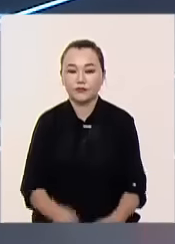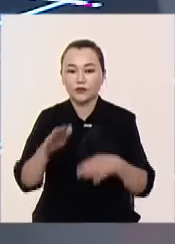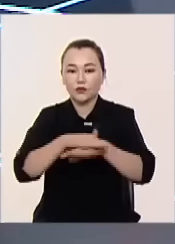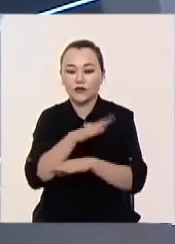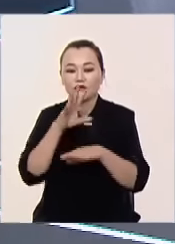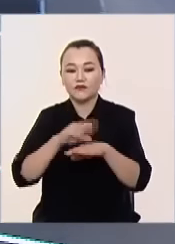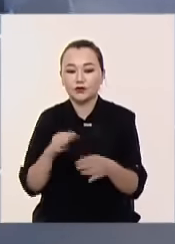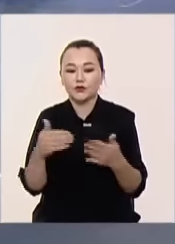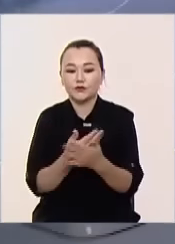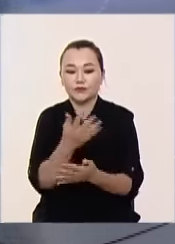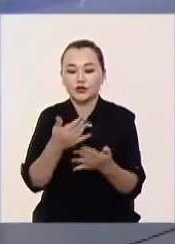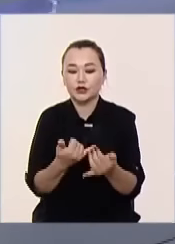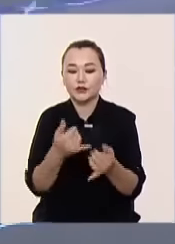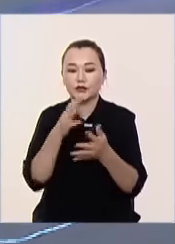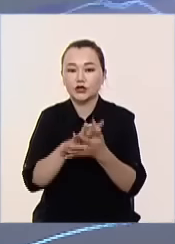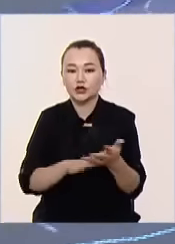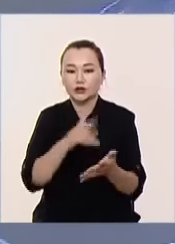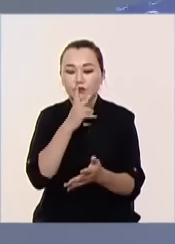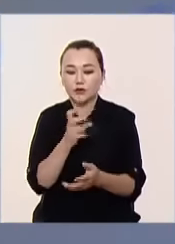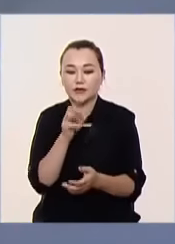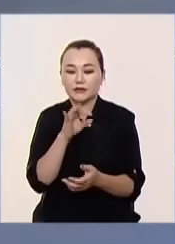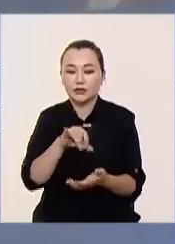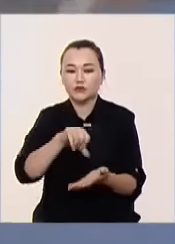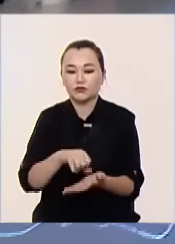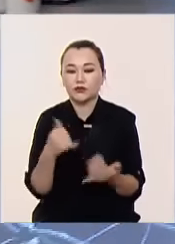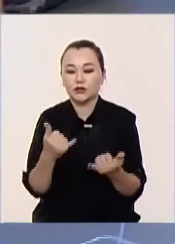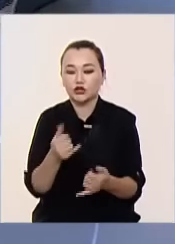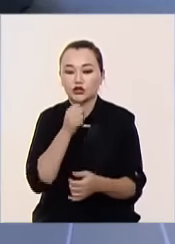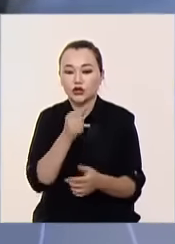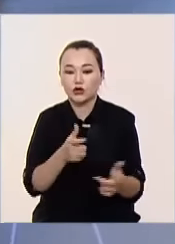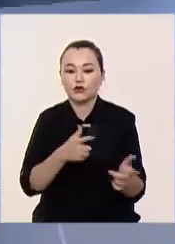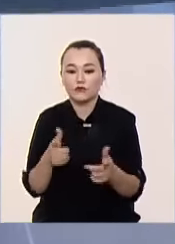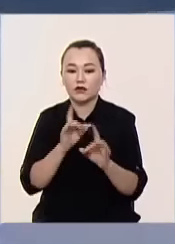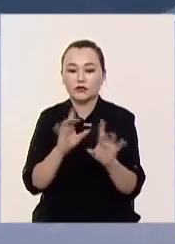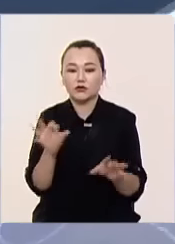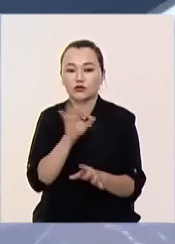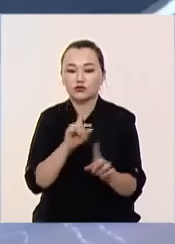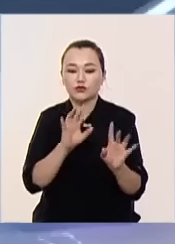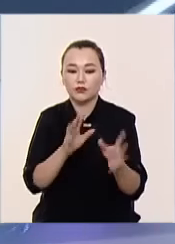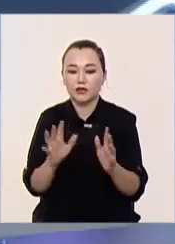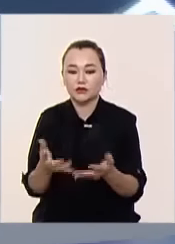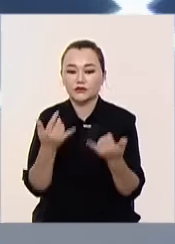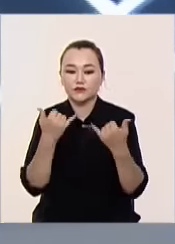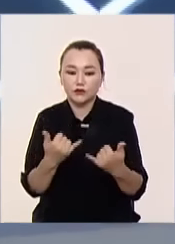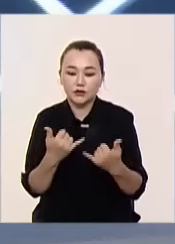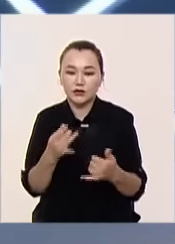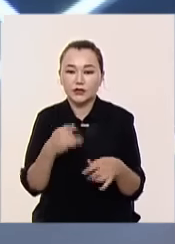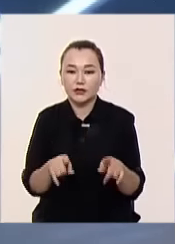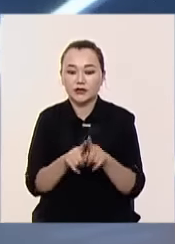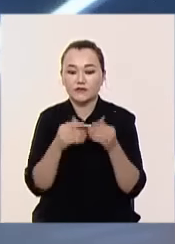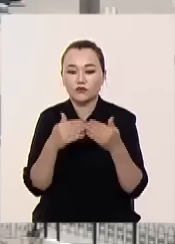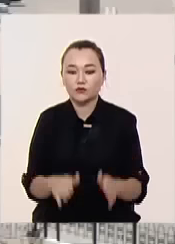Добрый вечер. Новости Информбюро в эфире. В студии Аскар Мендыбаев. И наши корреспонденты уже готовы рассказать о том, что произошло сегодня. Итак, в